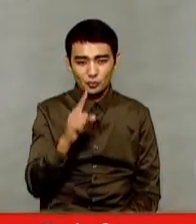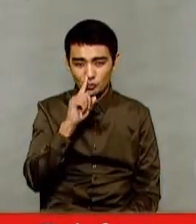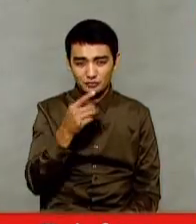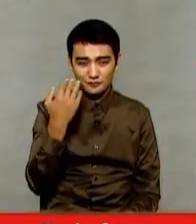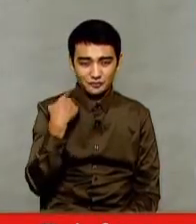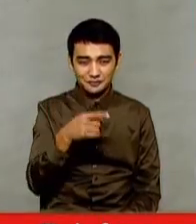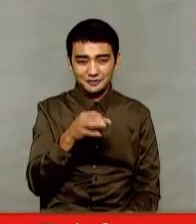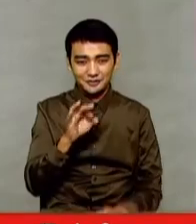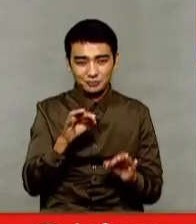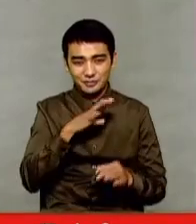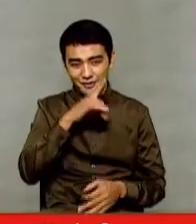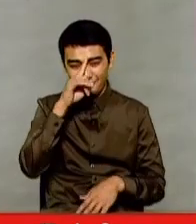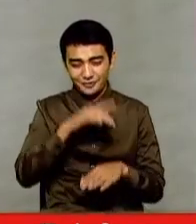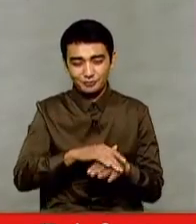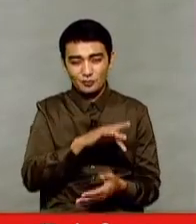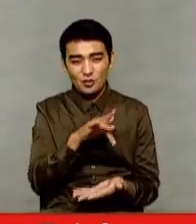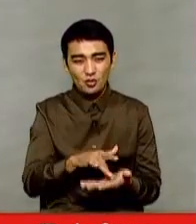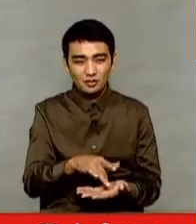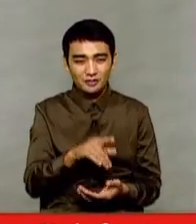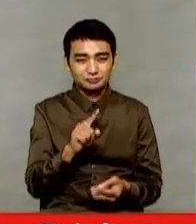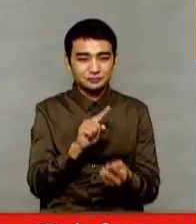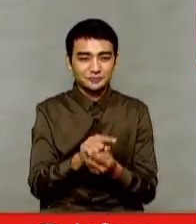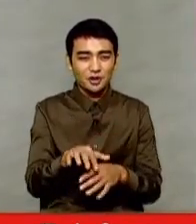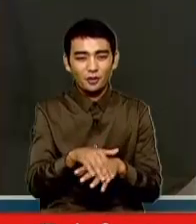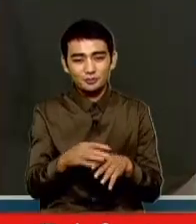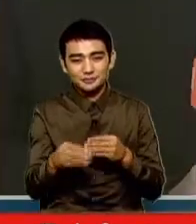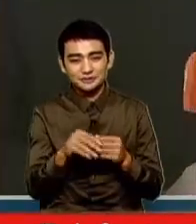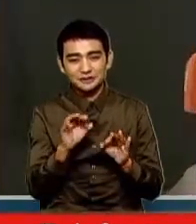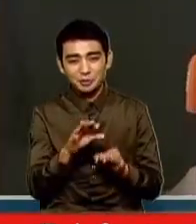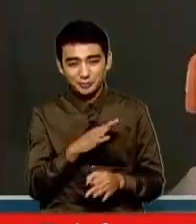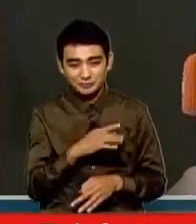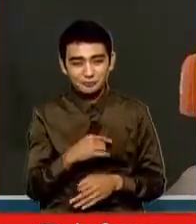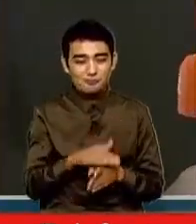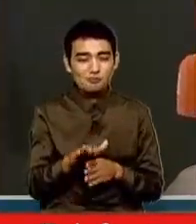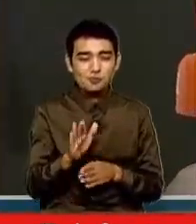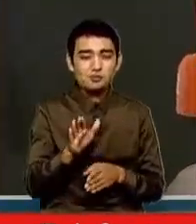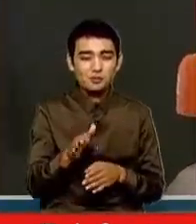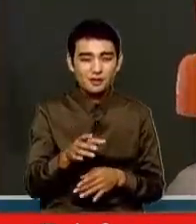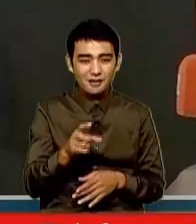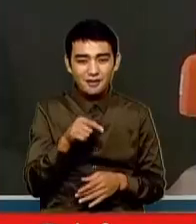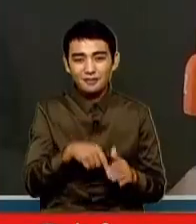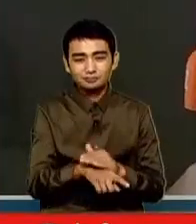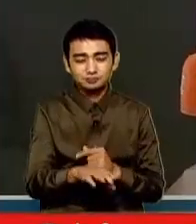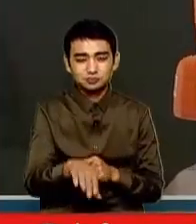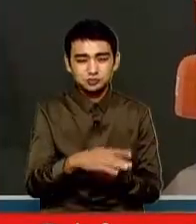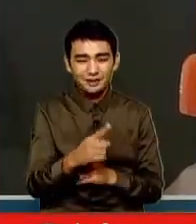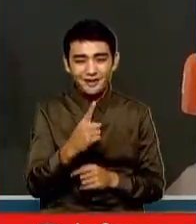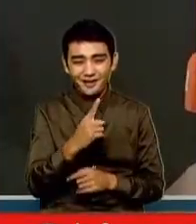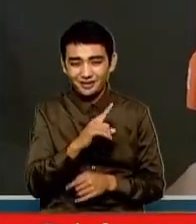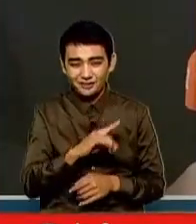жыл бұрын қала әкімі Мейірім Қалауидың халықпен кездесу кезінде айтқан сөзі. Алайда тұрғындар шенеуніктің бұл айтылғандарының бірі